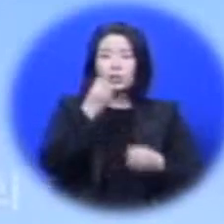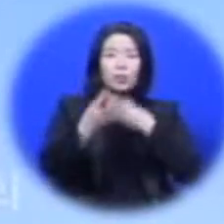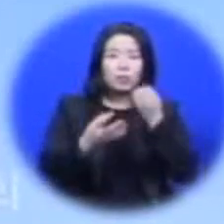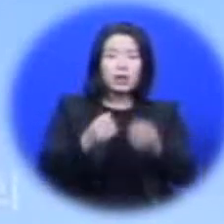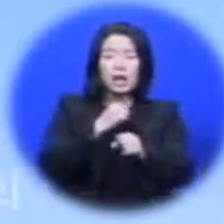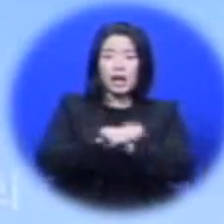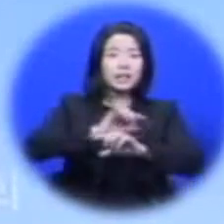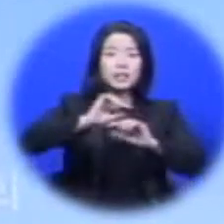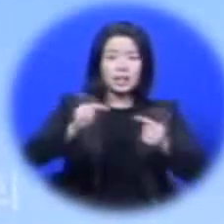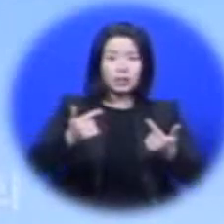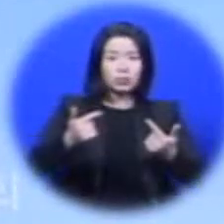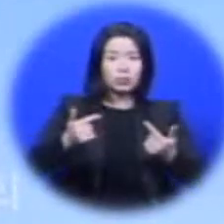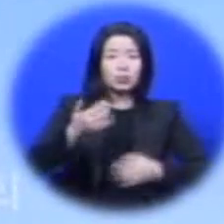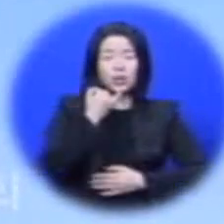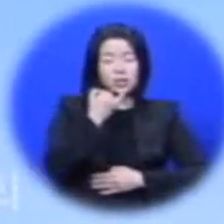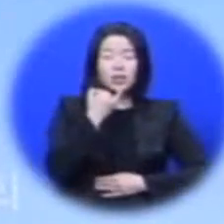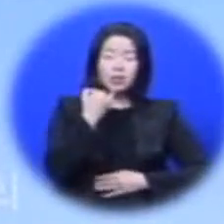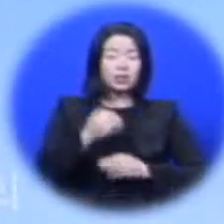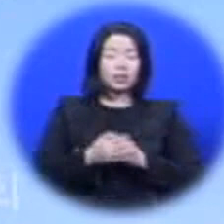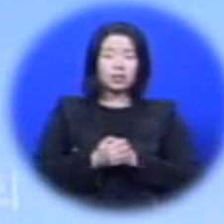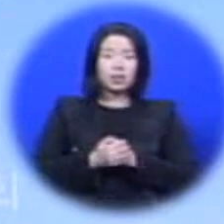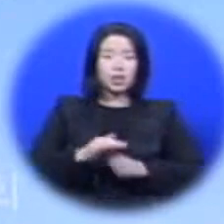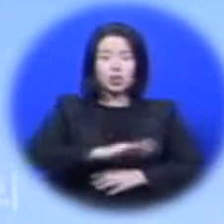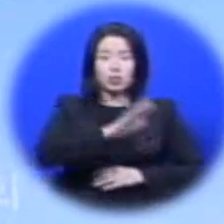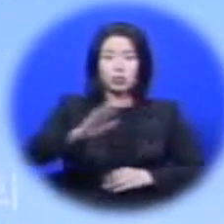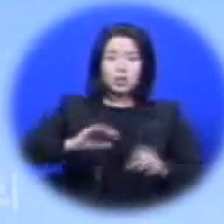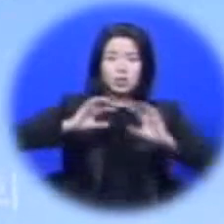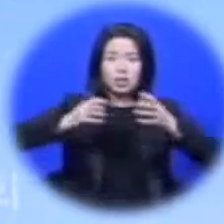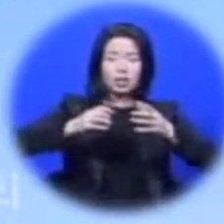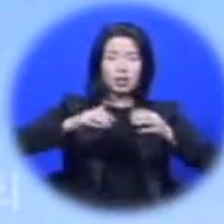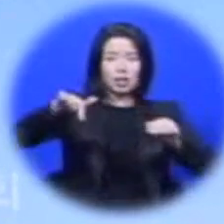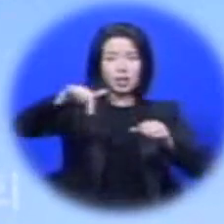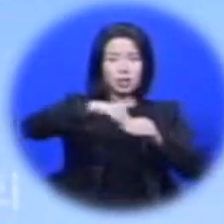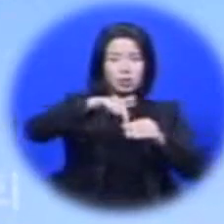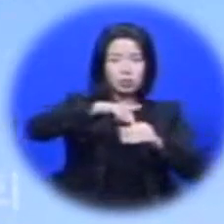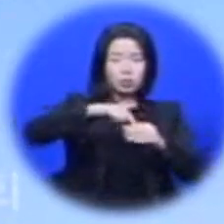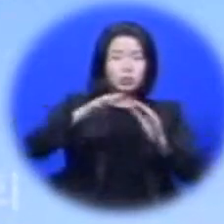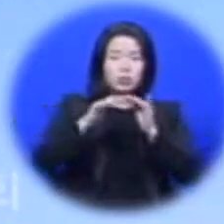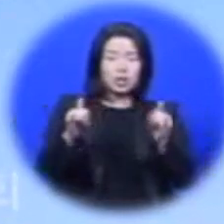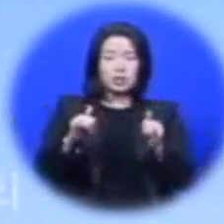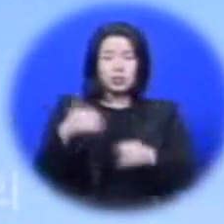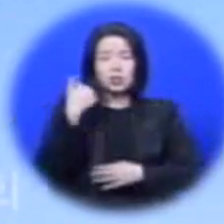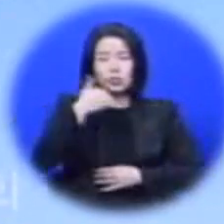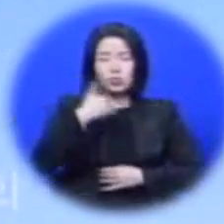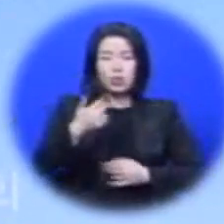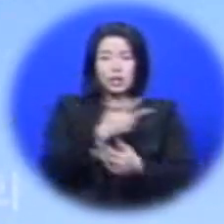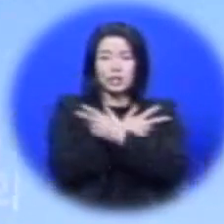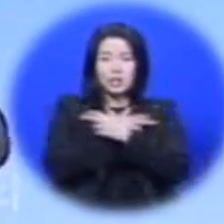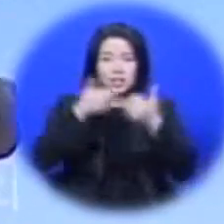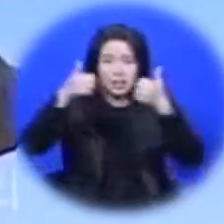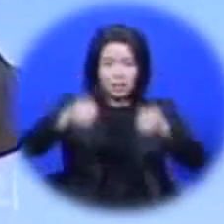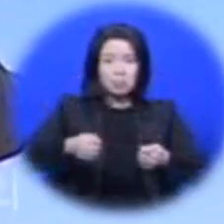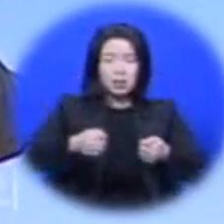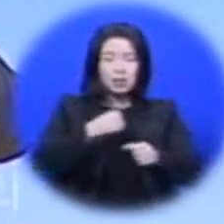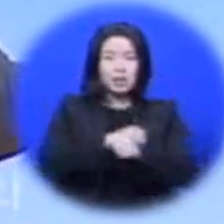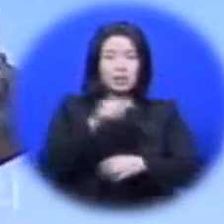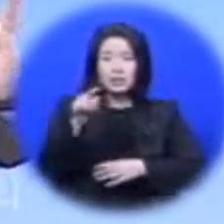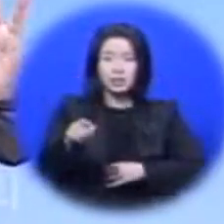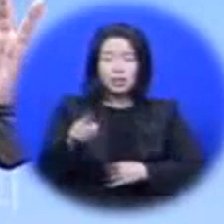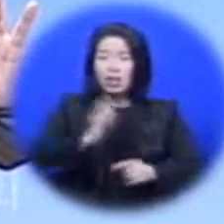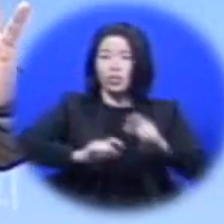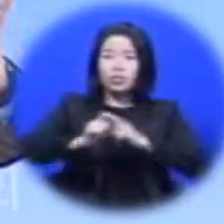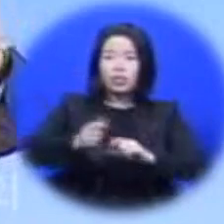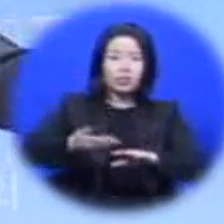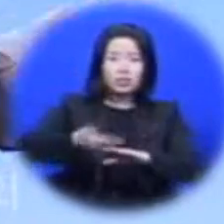안 하셔도 되는 거예요. 우리나라 기독교인들이 누가 신사참배했다 그러면 그 사람은 완전히 더